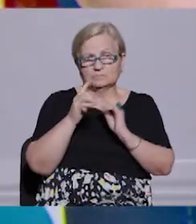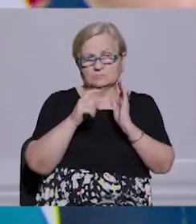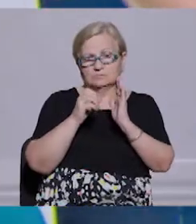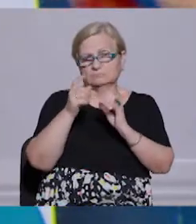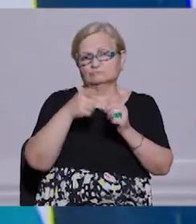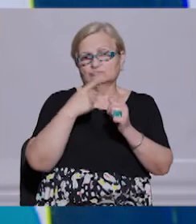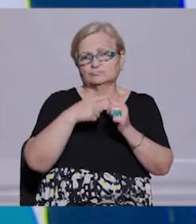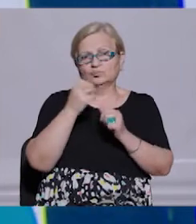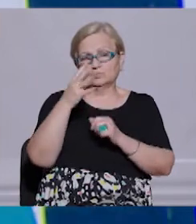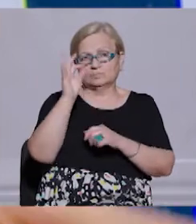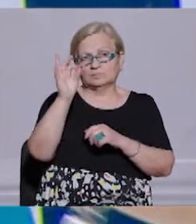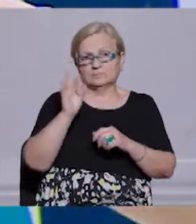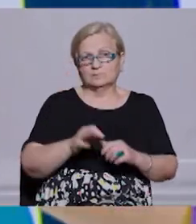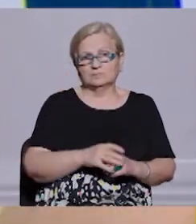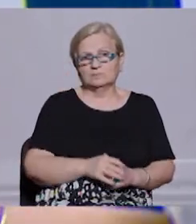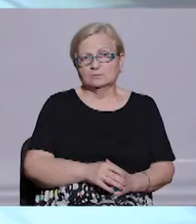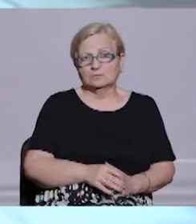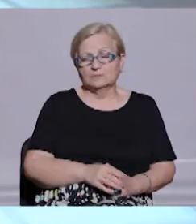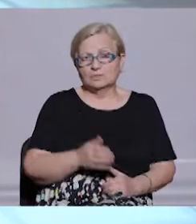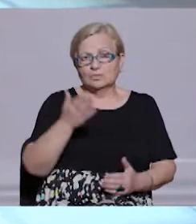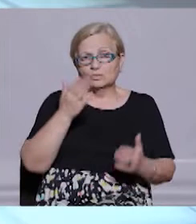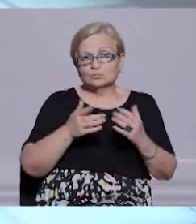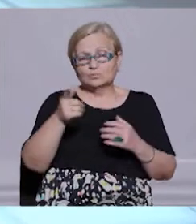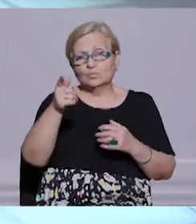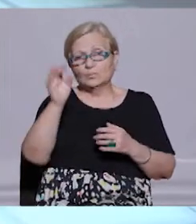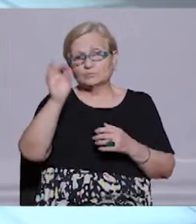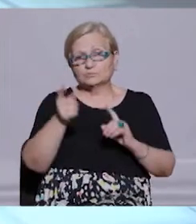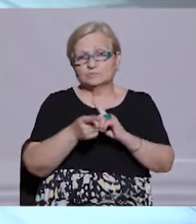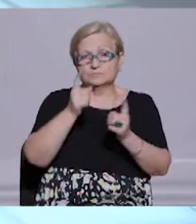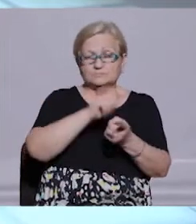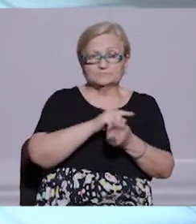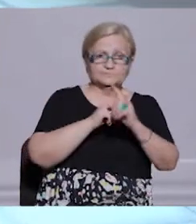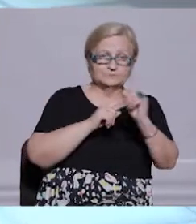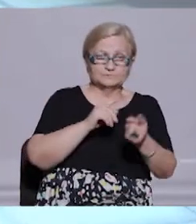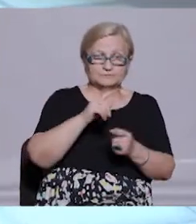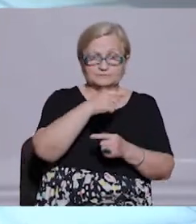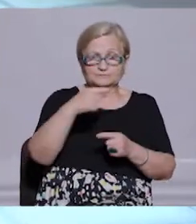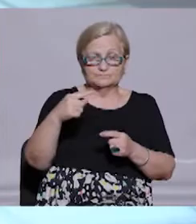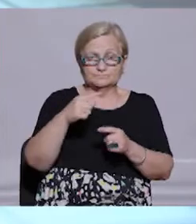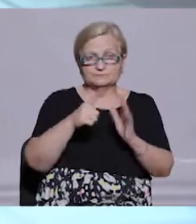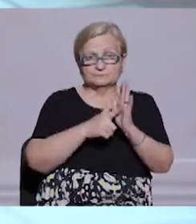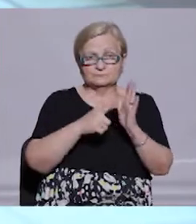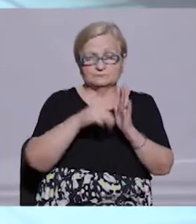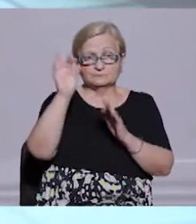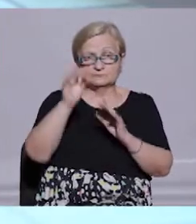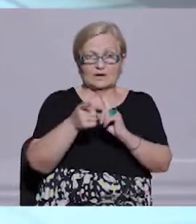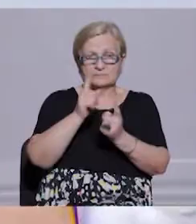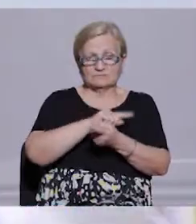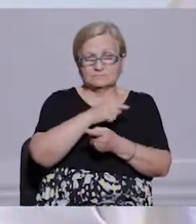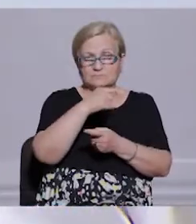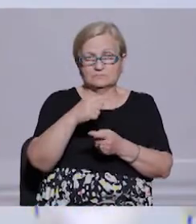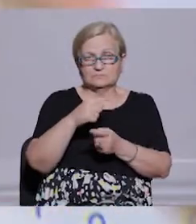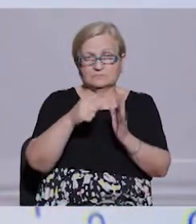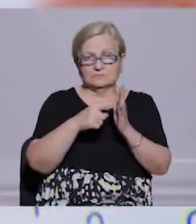14%. ხომ ესეა? თუ პროცენტი გვინდა რომ წილადათან 10 წილადად ჩავწეროთ, მაგალითად 7%,